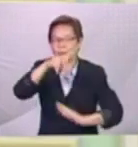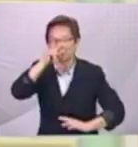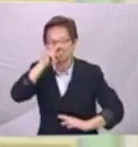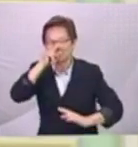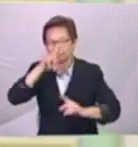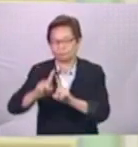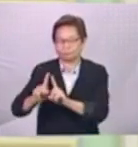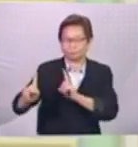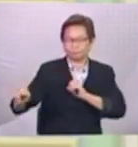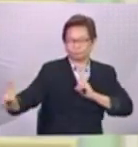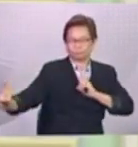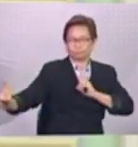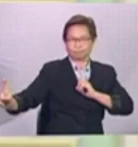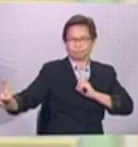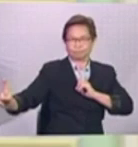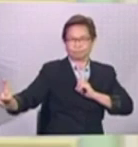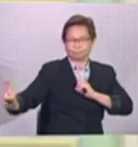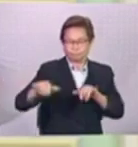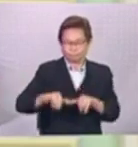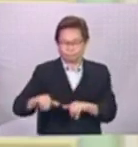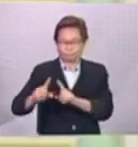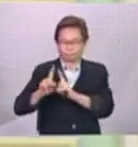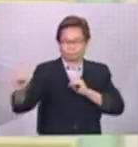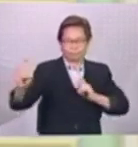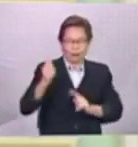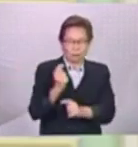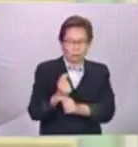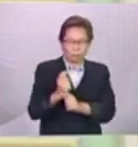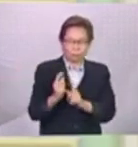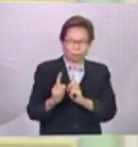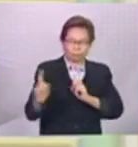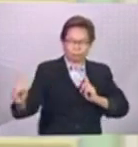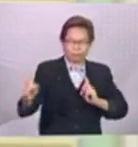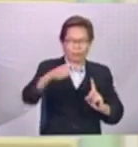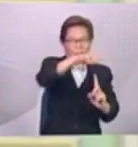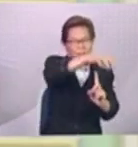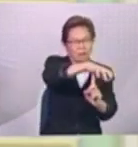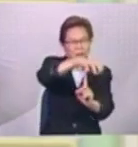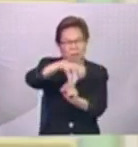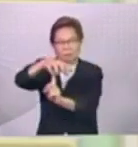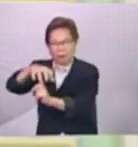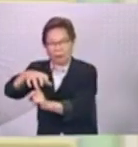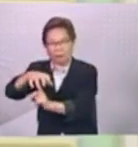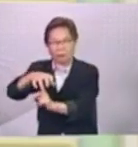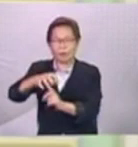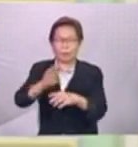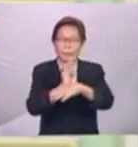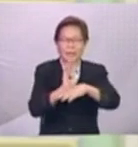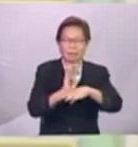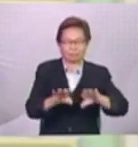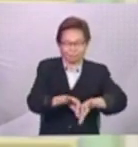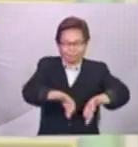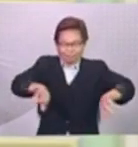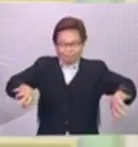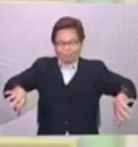penjarakan sosial akan ditetapkan gerai-gerai yang Berniaga akan di jarakan supaya